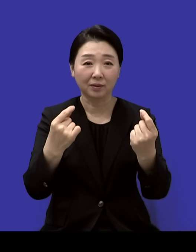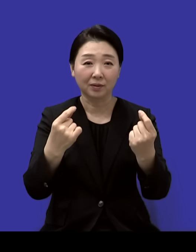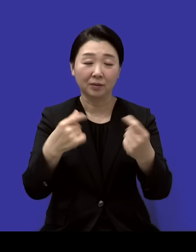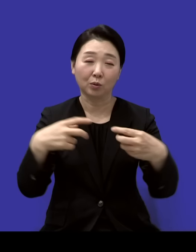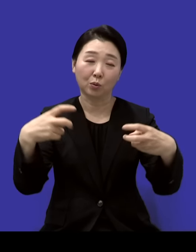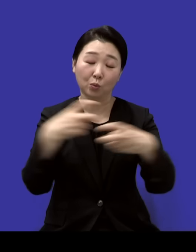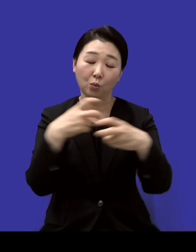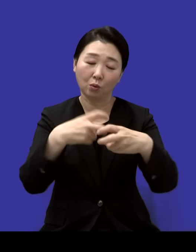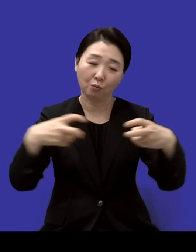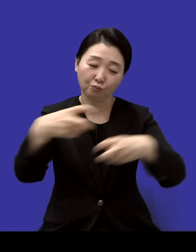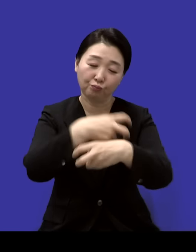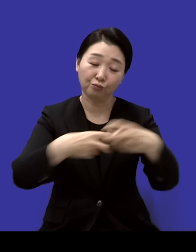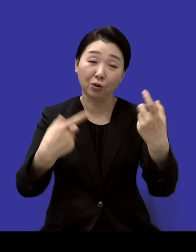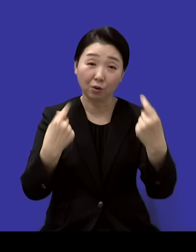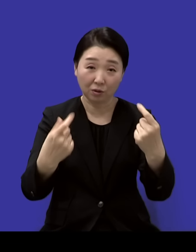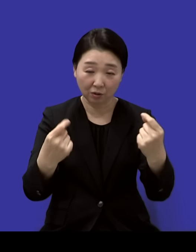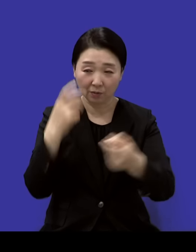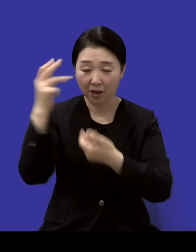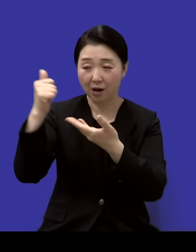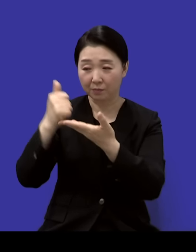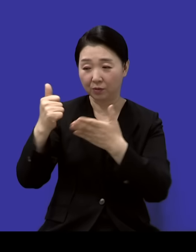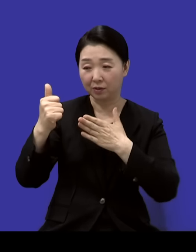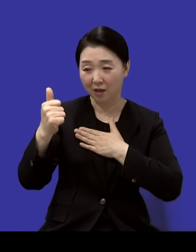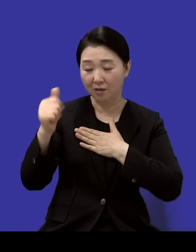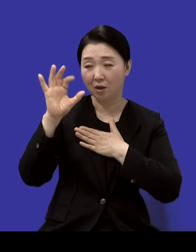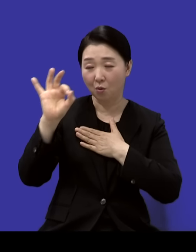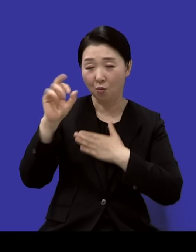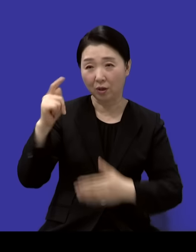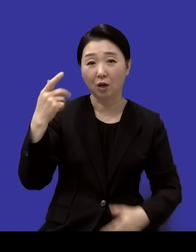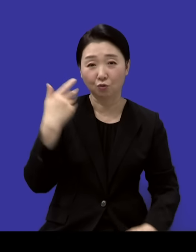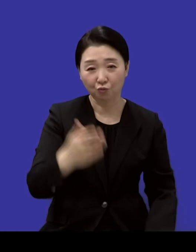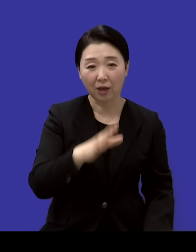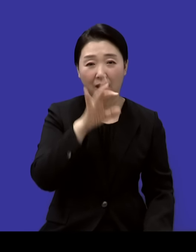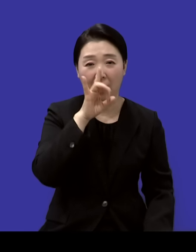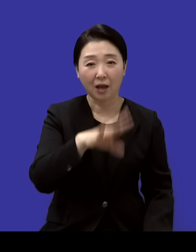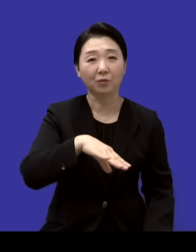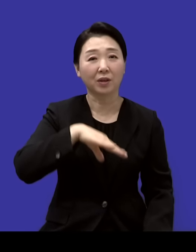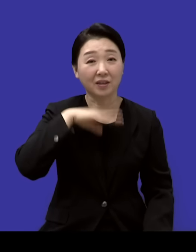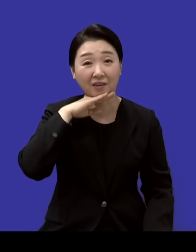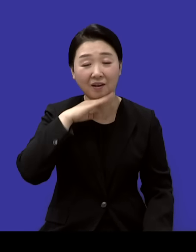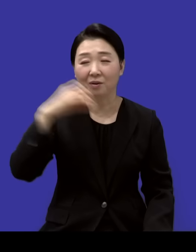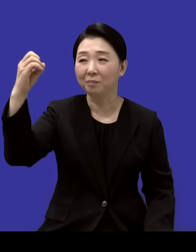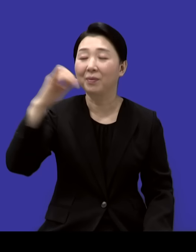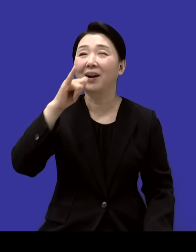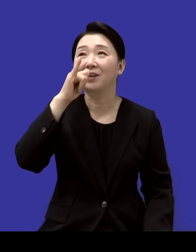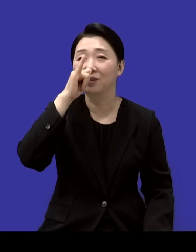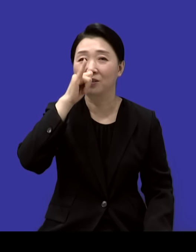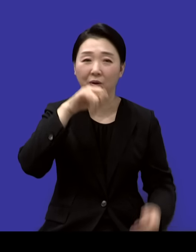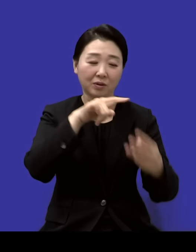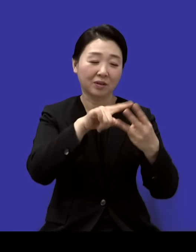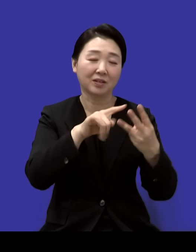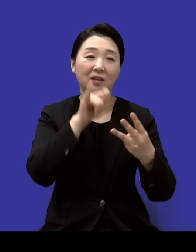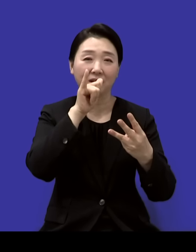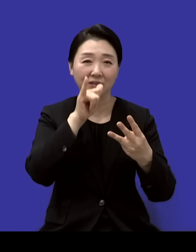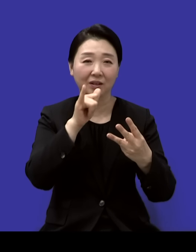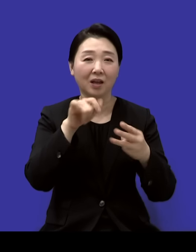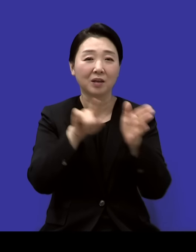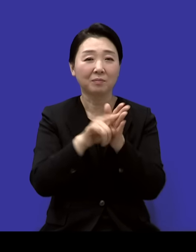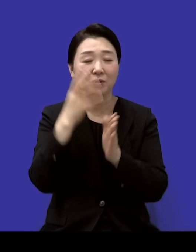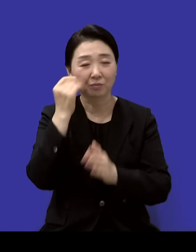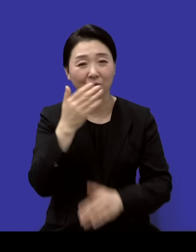돌아가는 것처럼 예. 하나님도 우리에게 오케이 줄게 아니면 기다려 아니면 안 돼. 이게 다 있어야 사실 우리 신앙이 제대로 가는 것 같아요. 이게